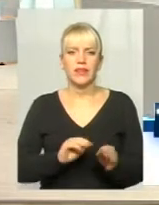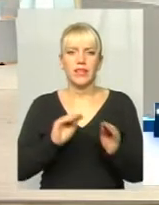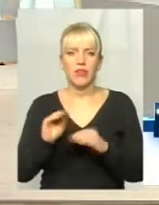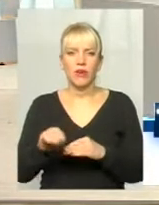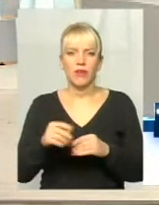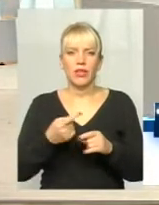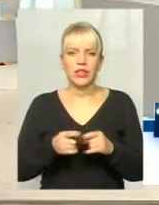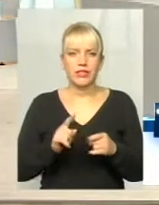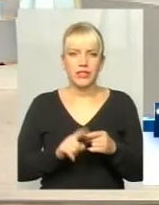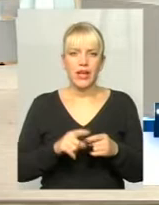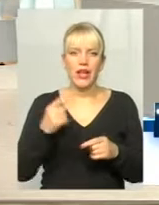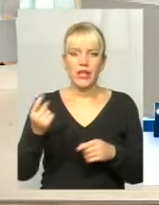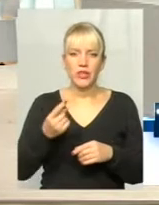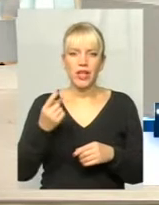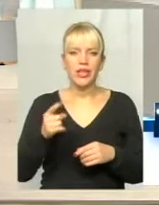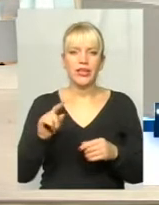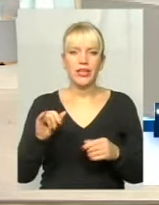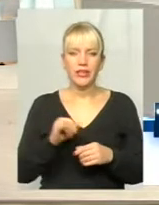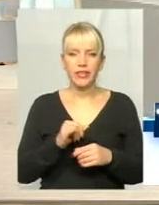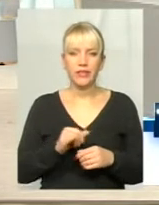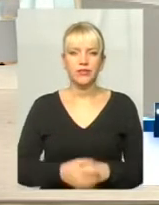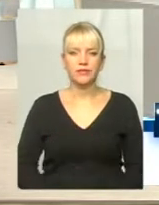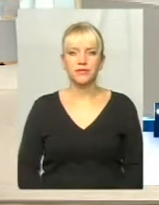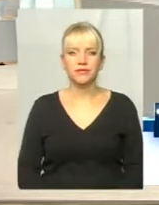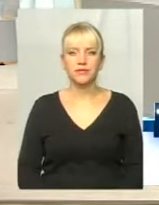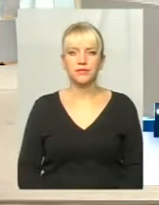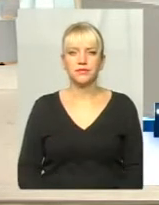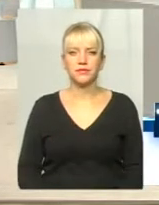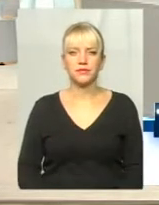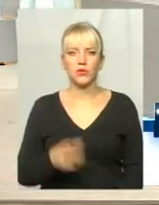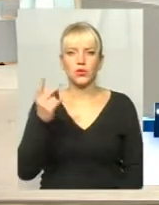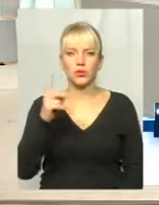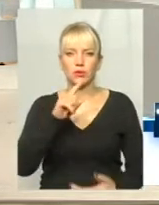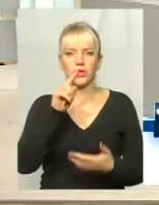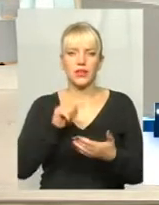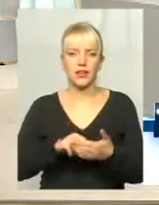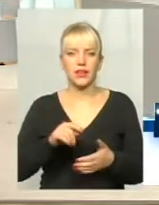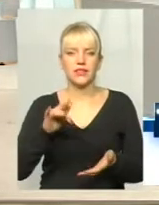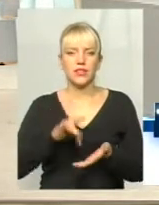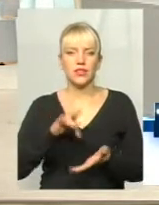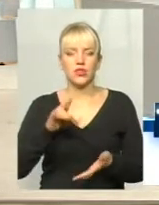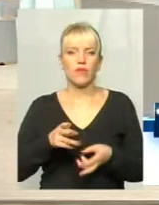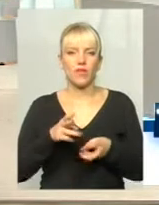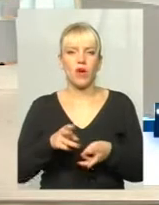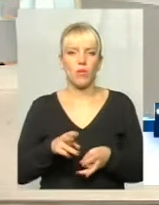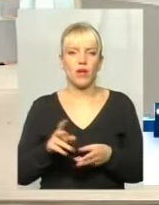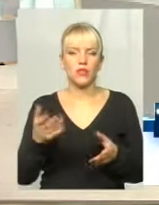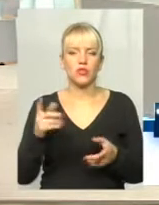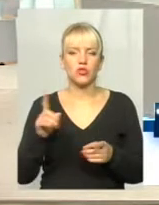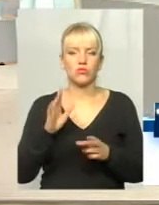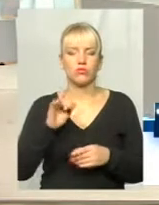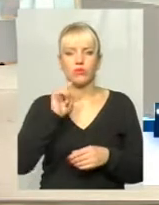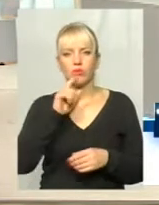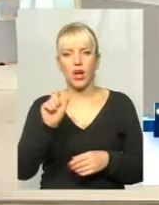ці лічильники? І друге запитання, централізоване опалення. Що буде економити